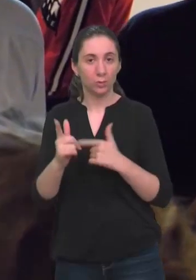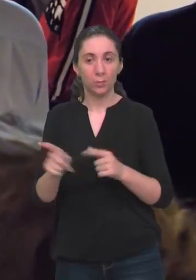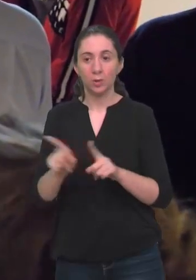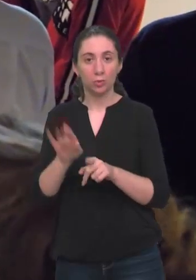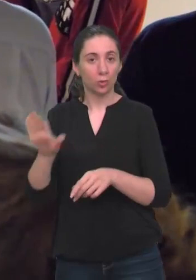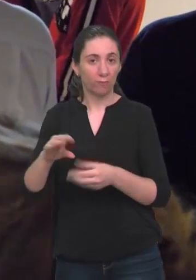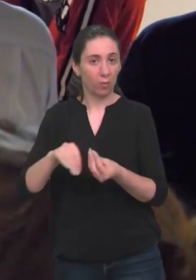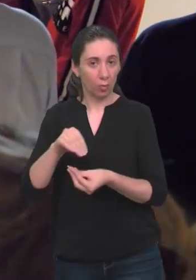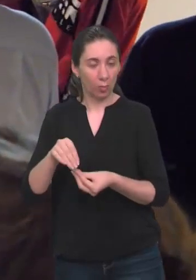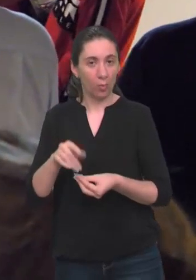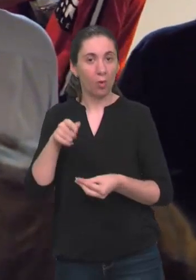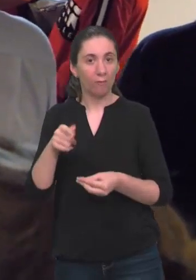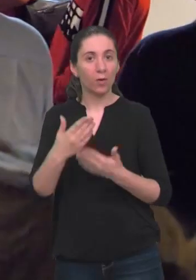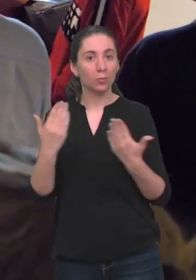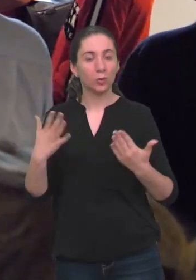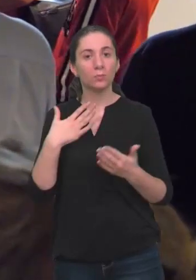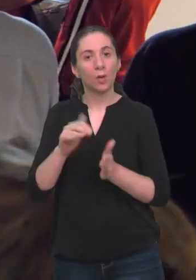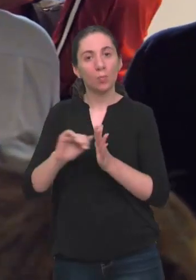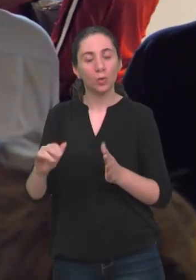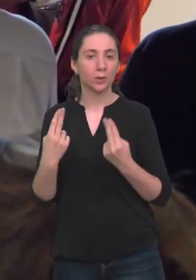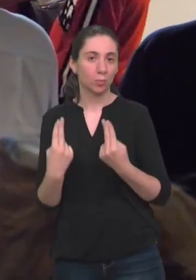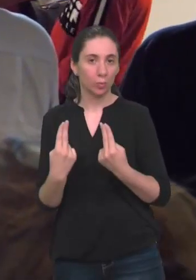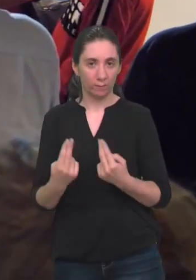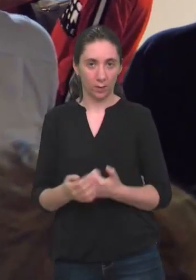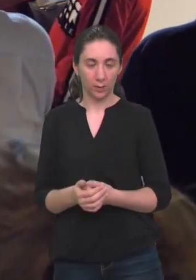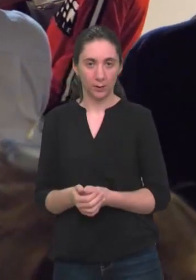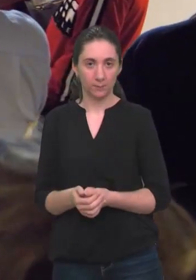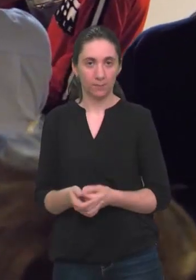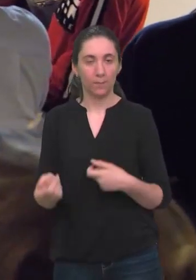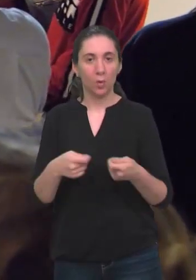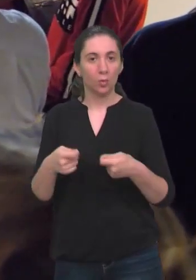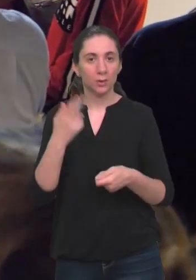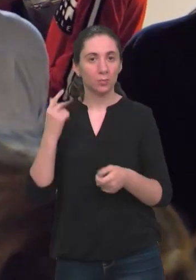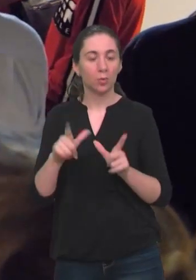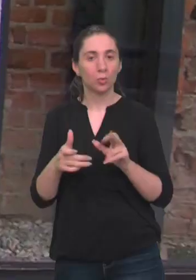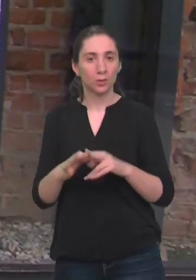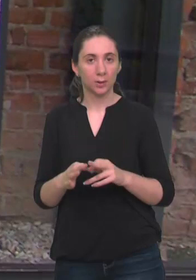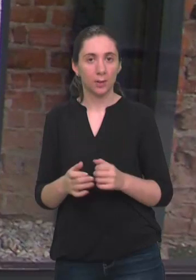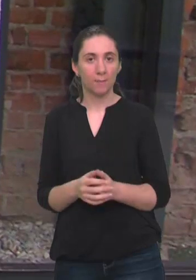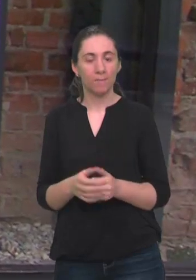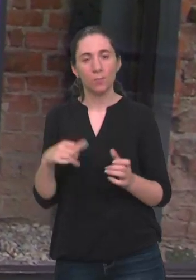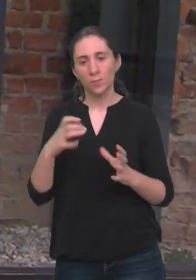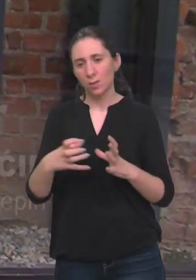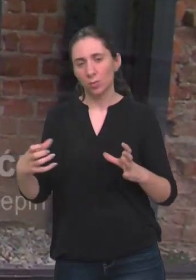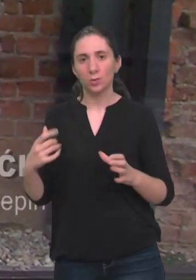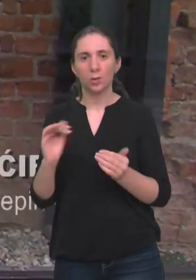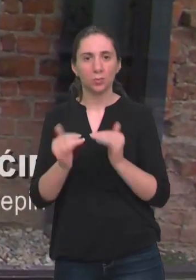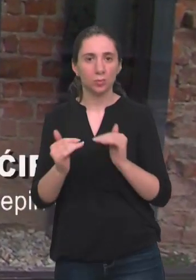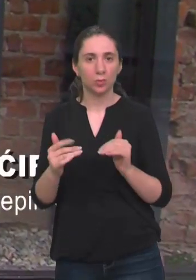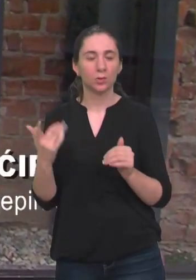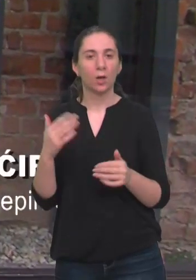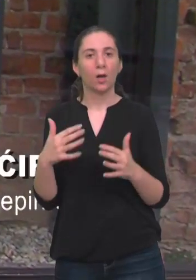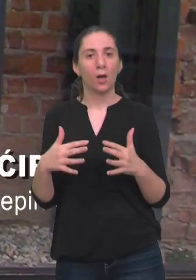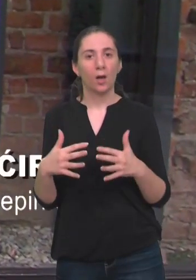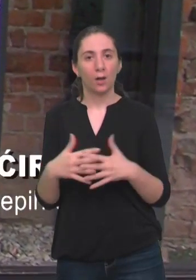obitelj, stoga mu ovaj muzej ima posebnu vrijednost. Udruga slijepih USKA niz godina surađuje sa Gradskim